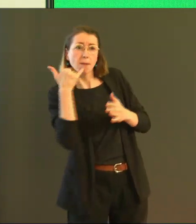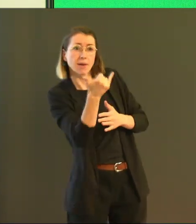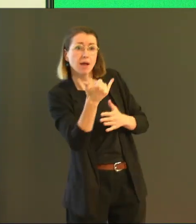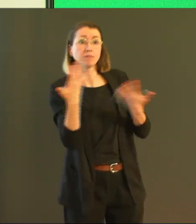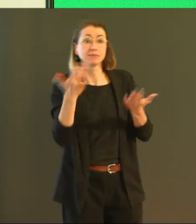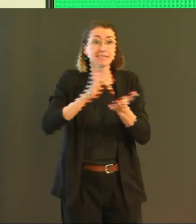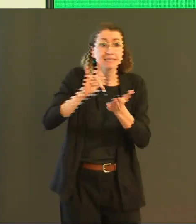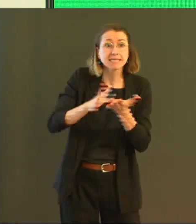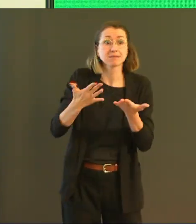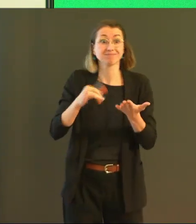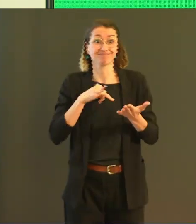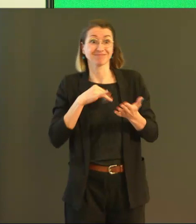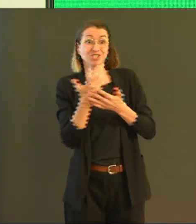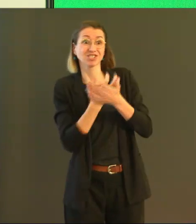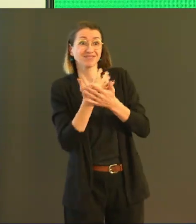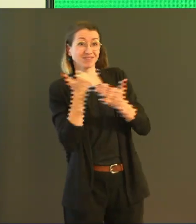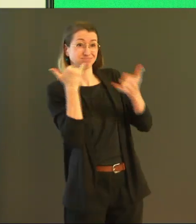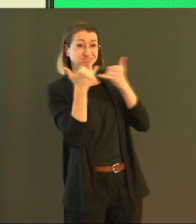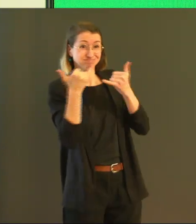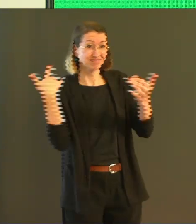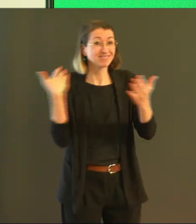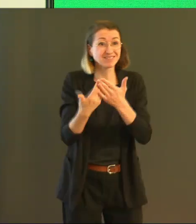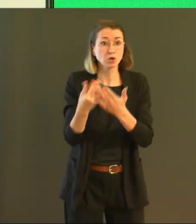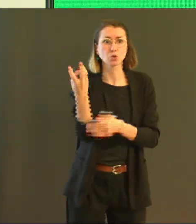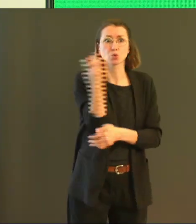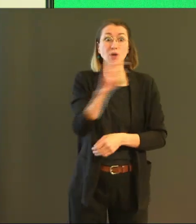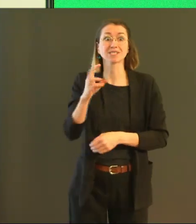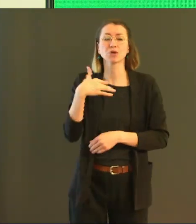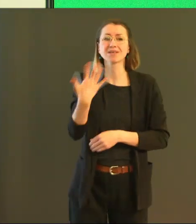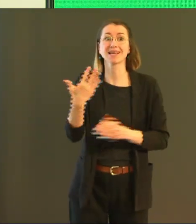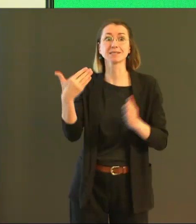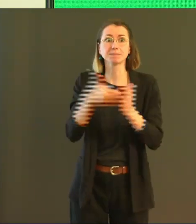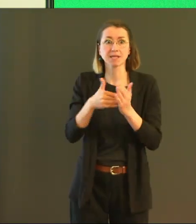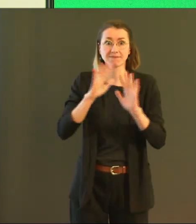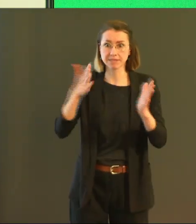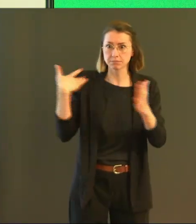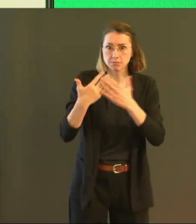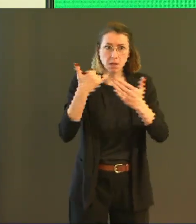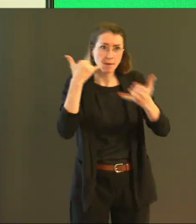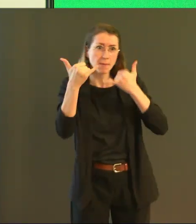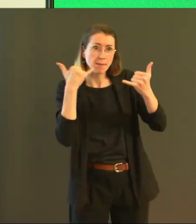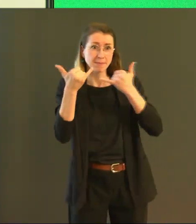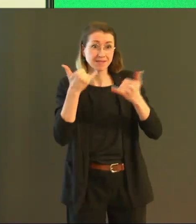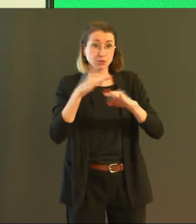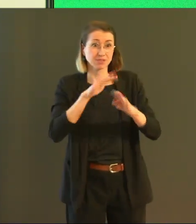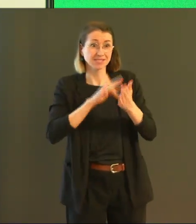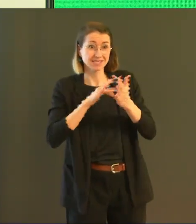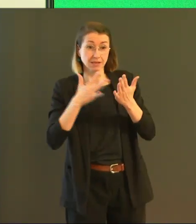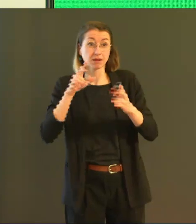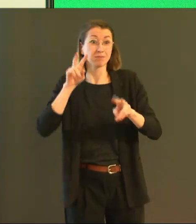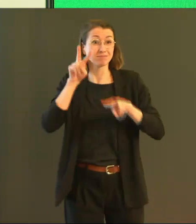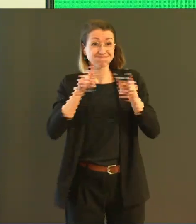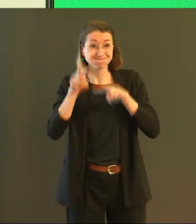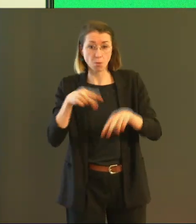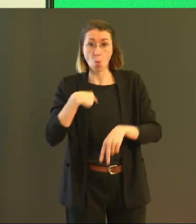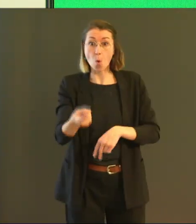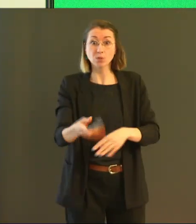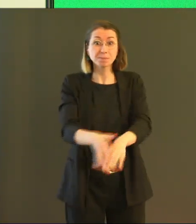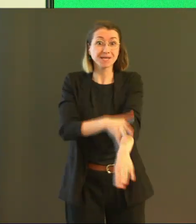reçu plus de 315 mille appels le site web a été consulté plus de 11 millions de fois et chaque jour